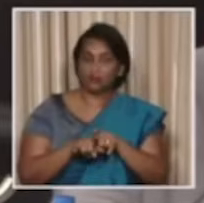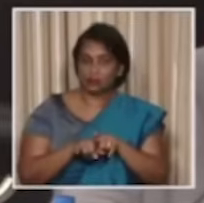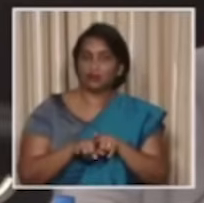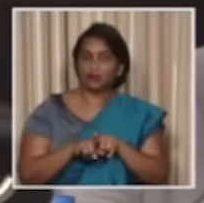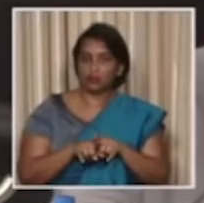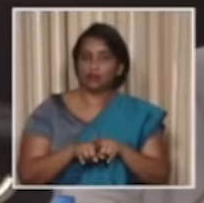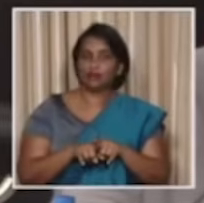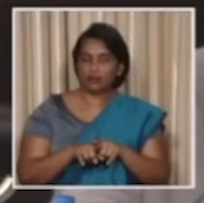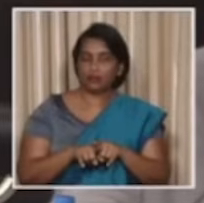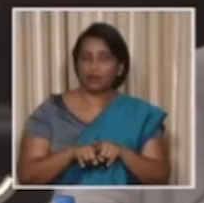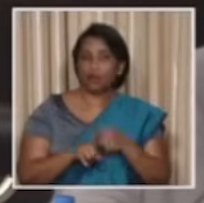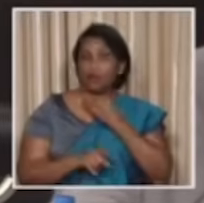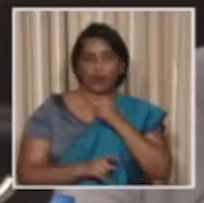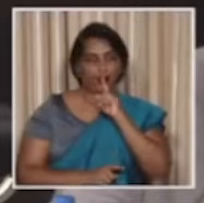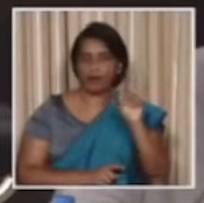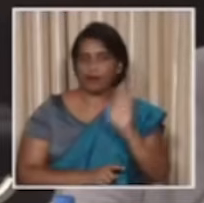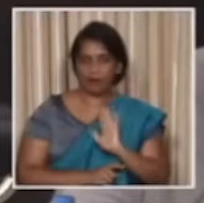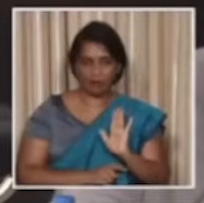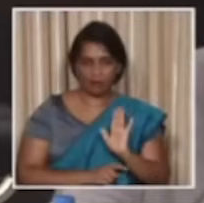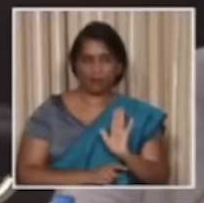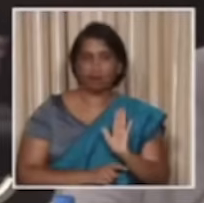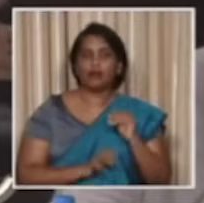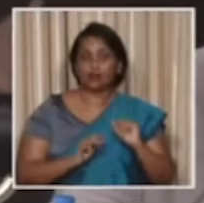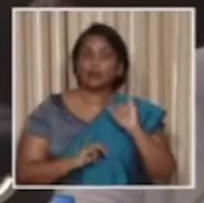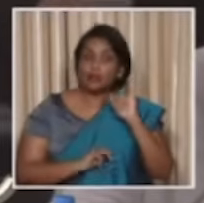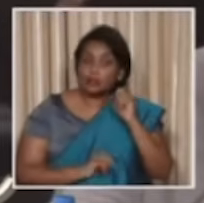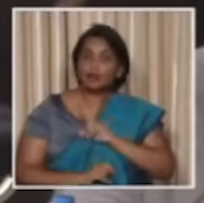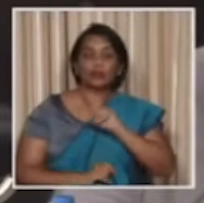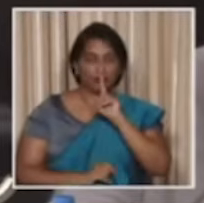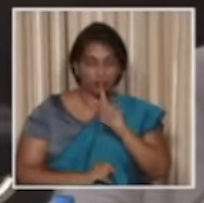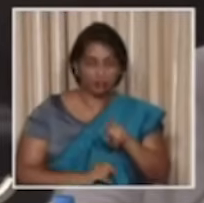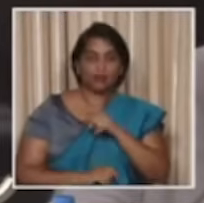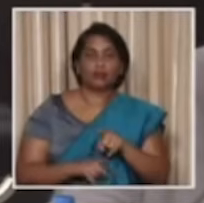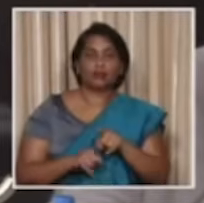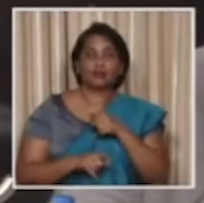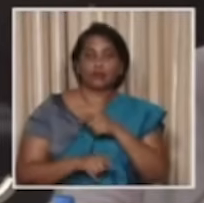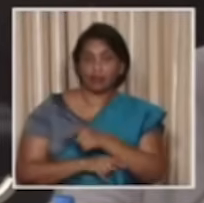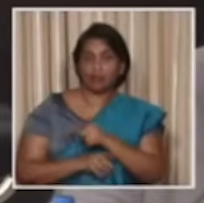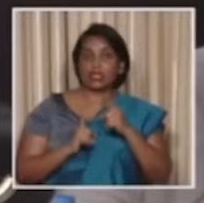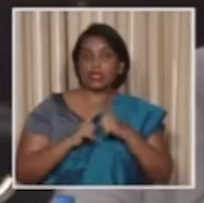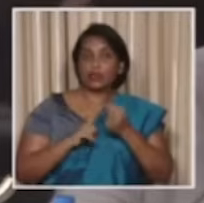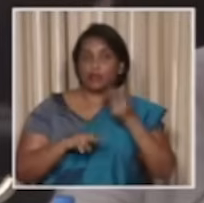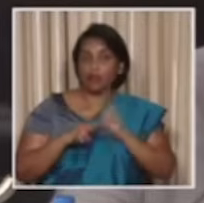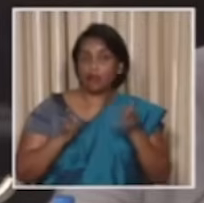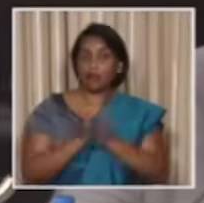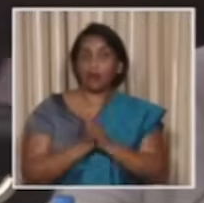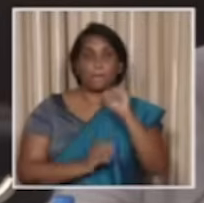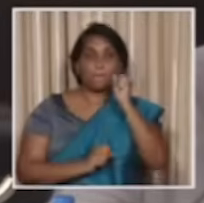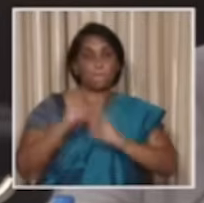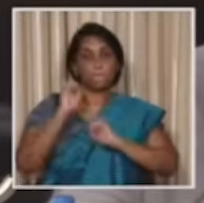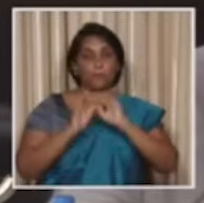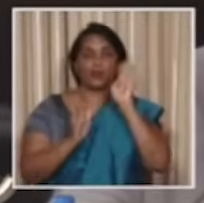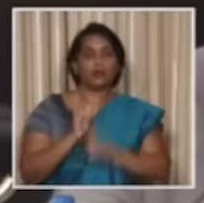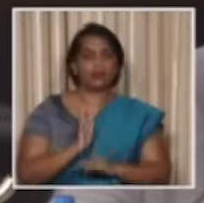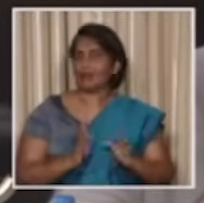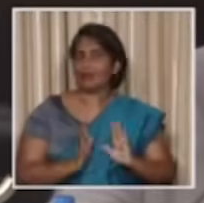මේ අසත්‍ය කියන සූදානමුත් නැහැ. මොකද සමහරු කියනවා මේ DDU එකට අර්ථසාධක එකතු වුණා 50%ක් කැපෙනවා කියලා.